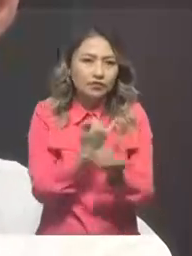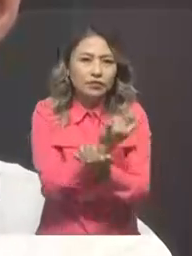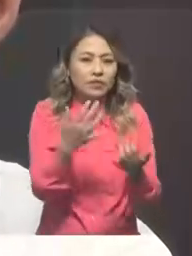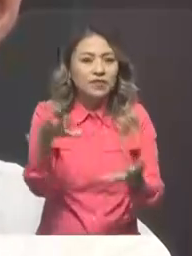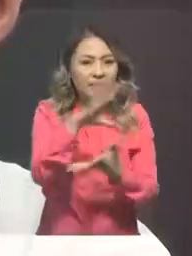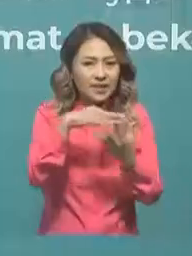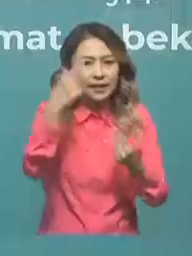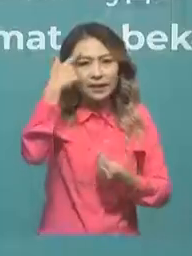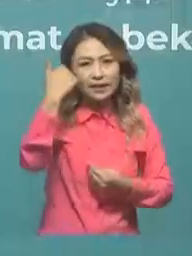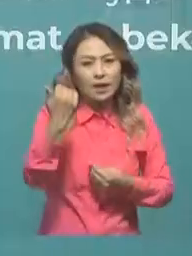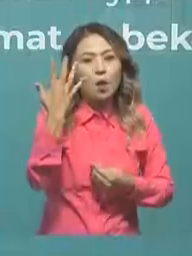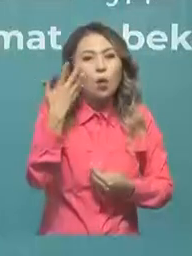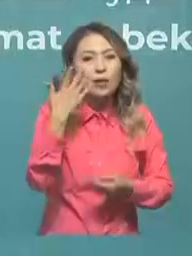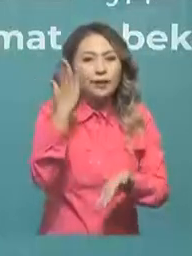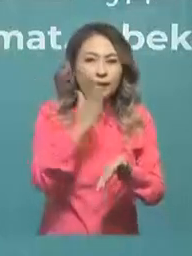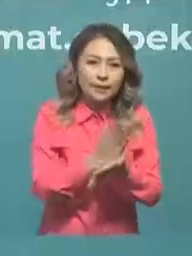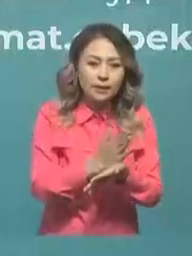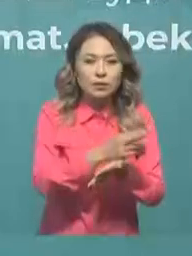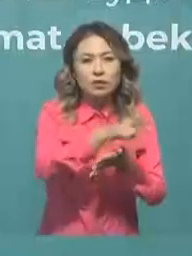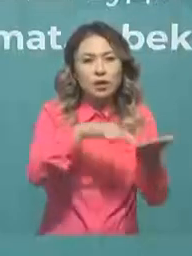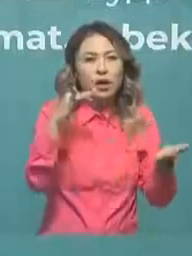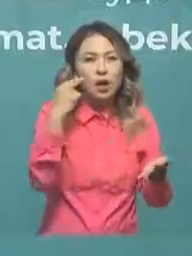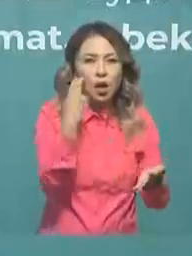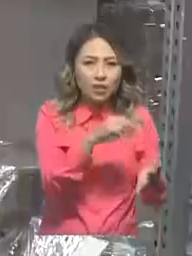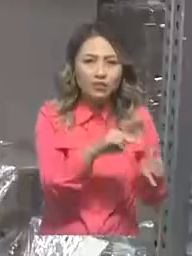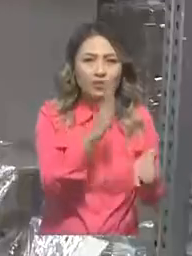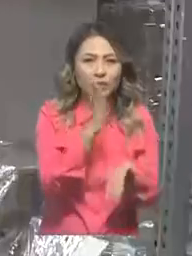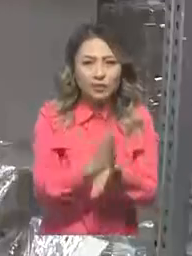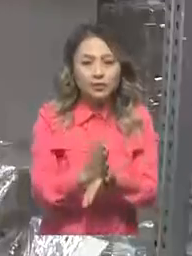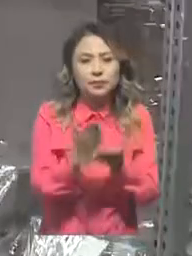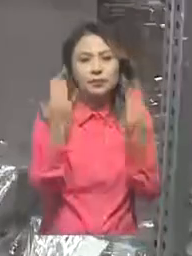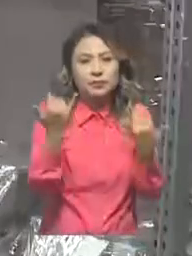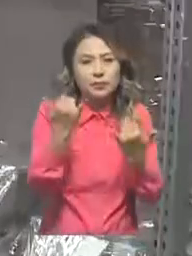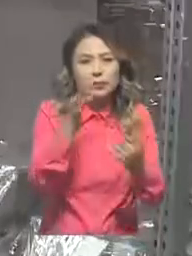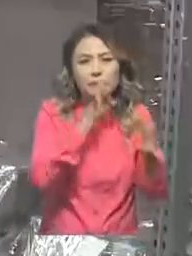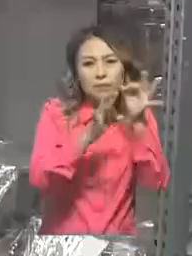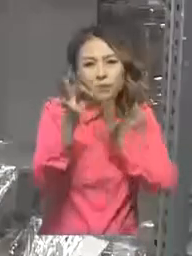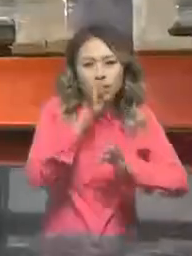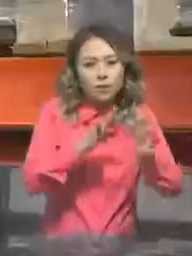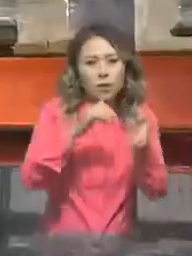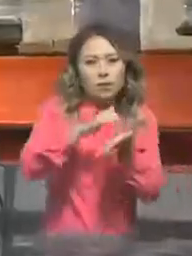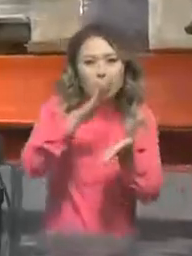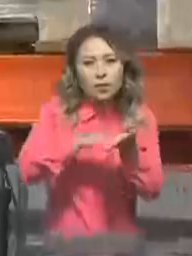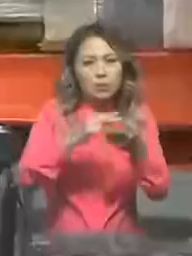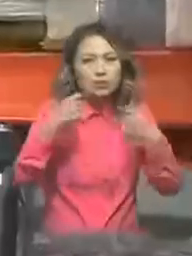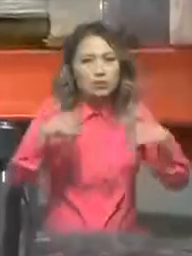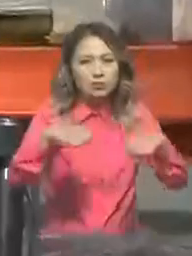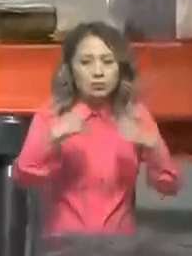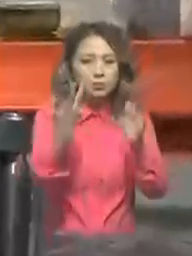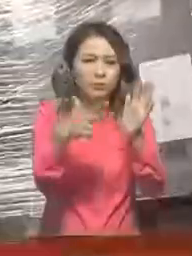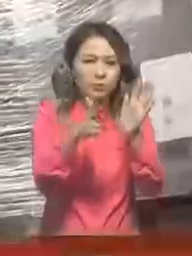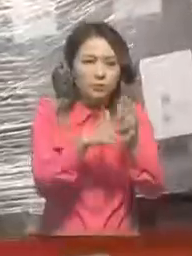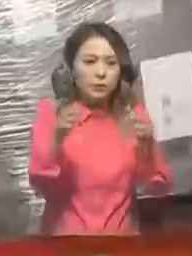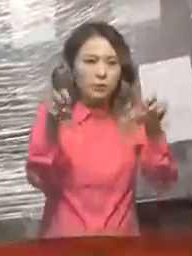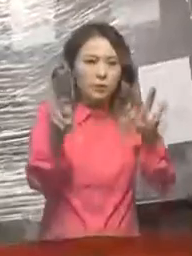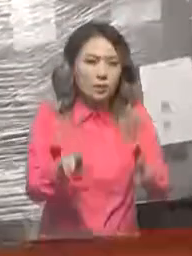білеміз. Регистрациясы бар, және сапасы сертификаты бар. Аймақта дәрілік заттардың көтерме саудасы үшін 38 арнайы